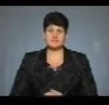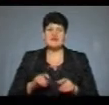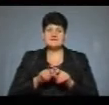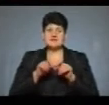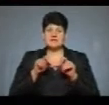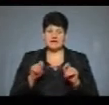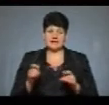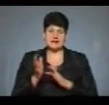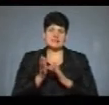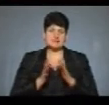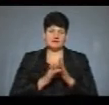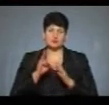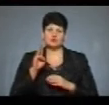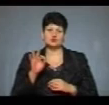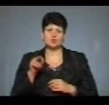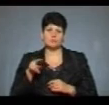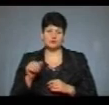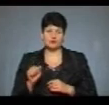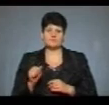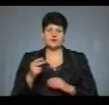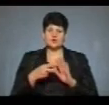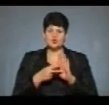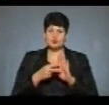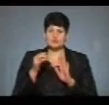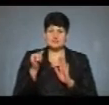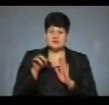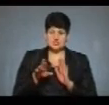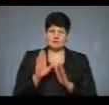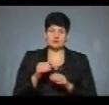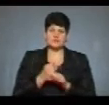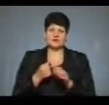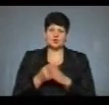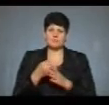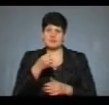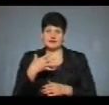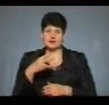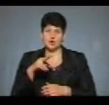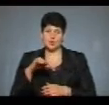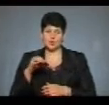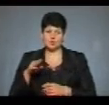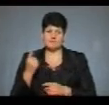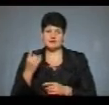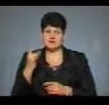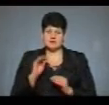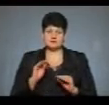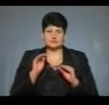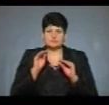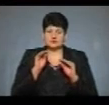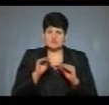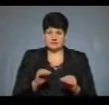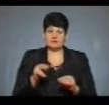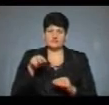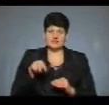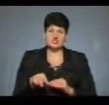Відкриють різдвяну шопку у півночі 7 січня. Вона діятиме до 15 лютого. Вперше її встановили в церкві святого апостола Петра